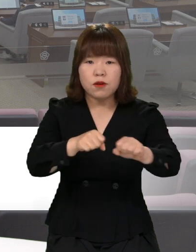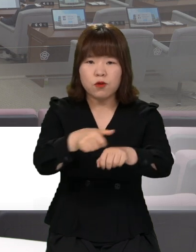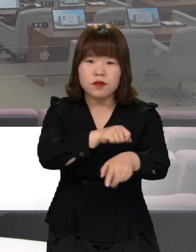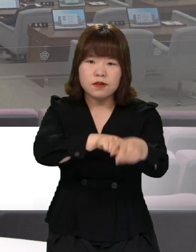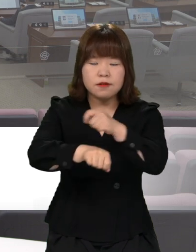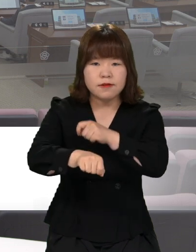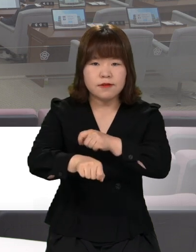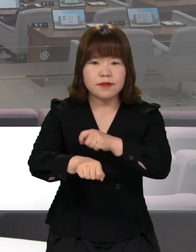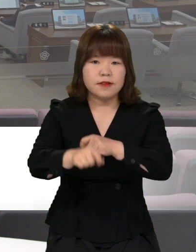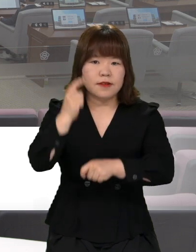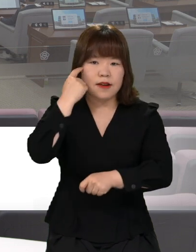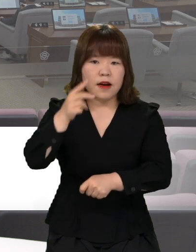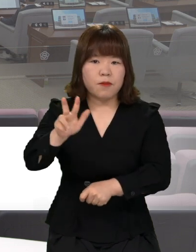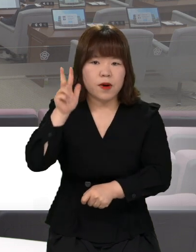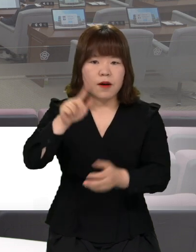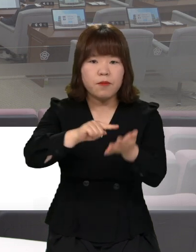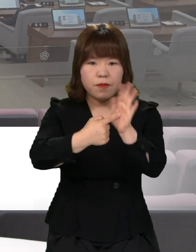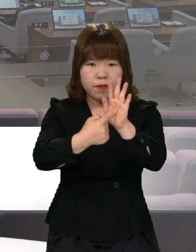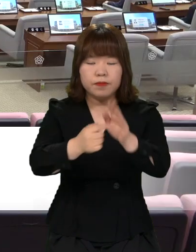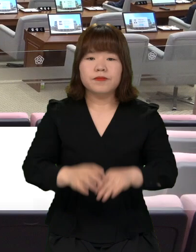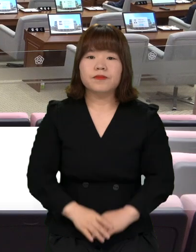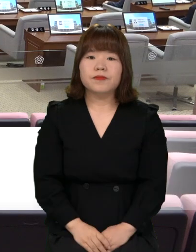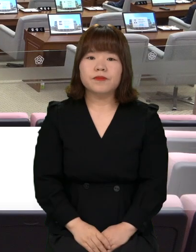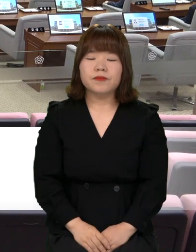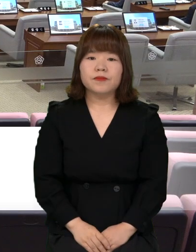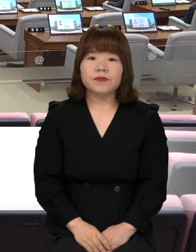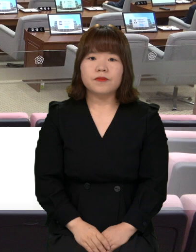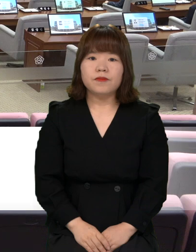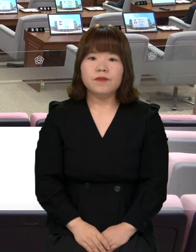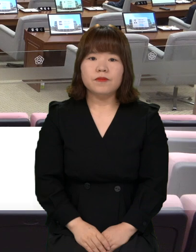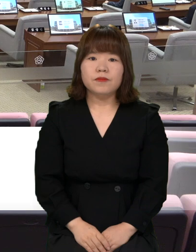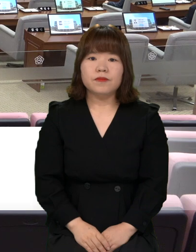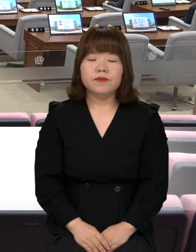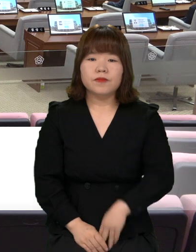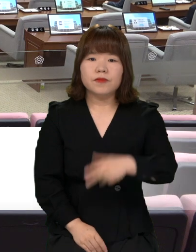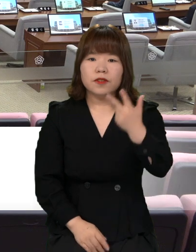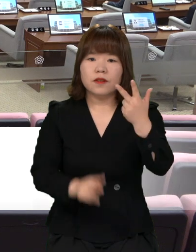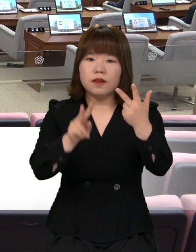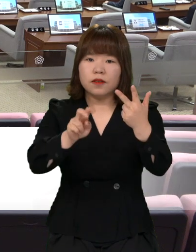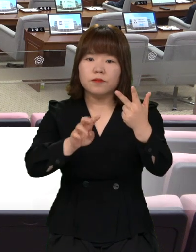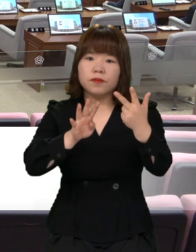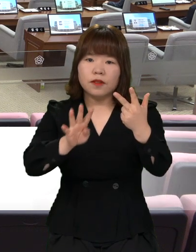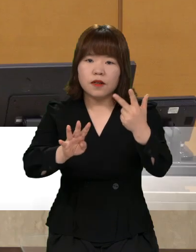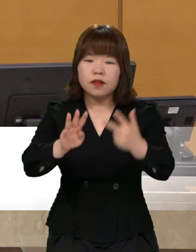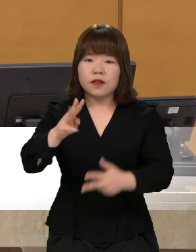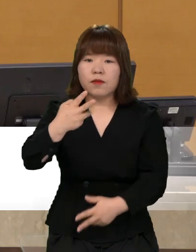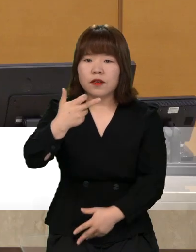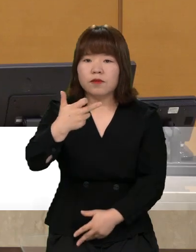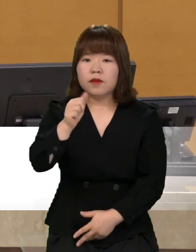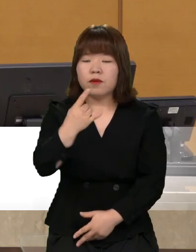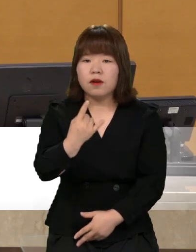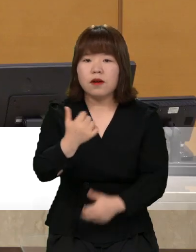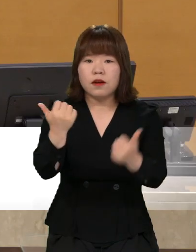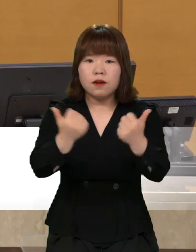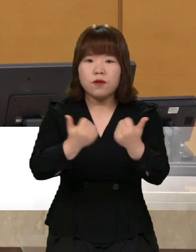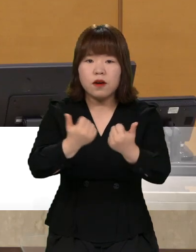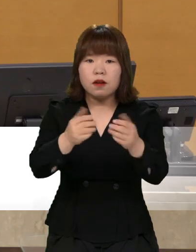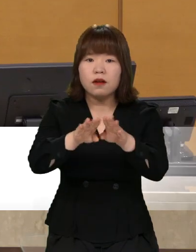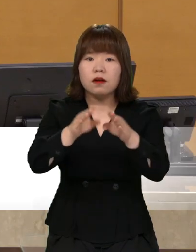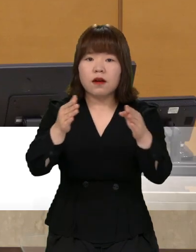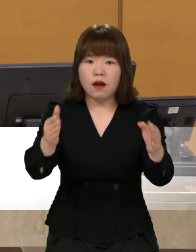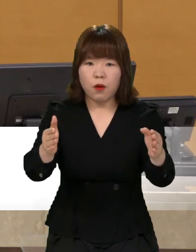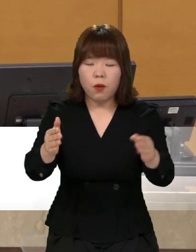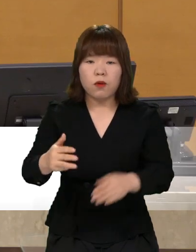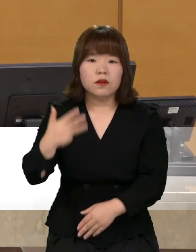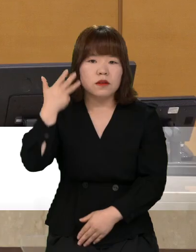나가겠다는 포 를 밝혔습니다 포항시 회는 24일 제 317회 임시회를